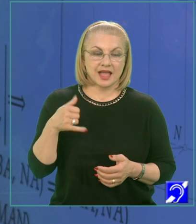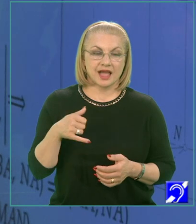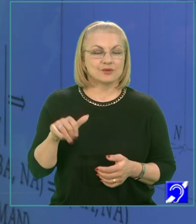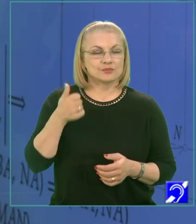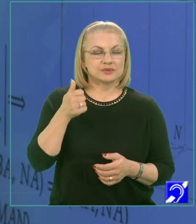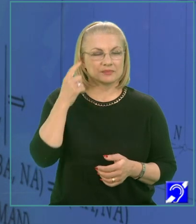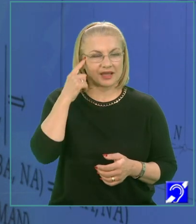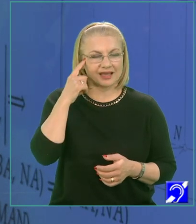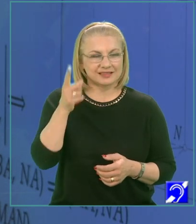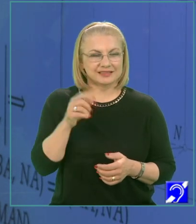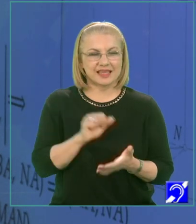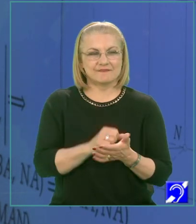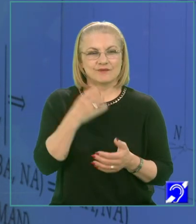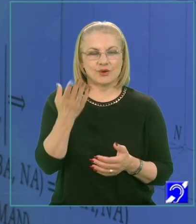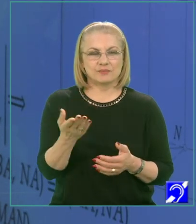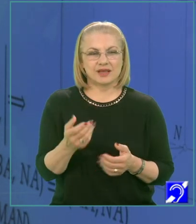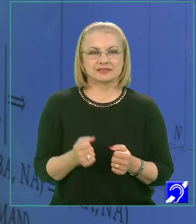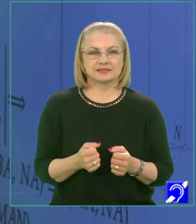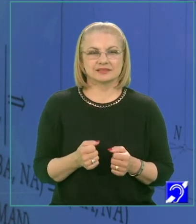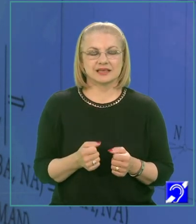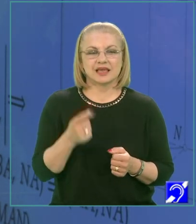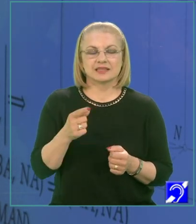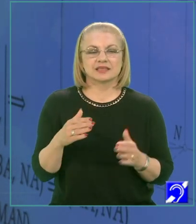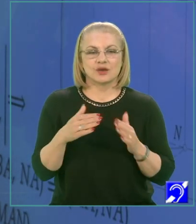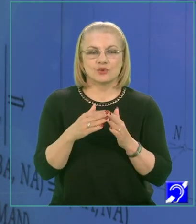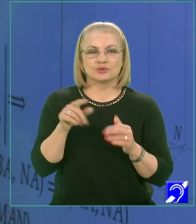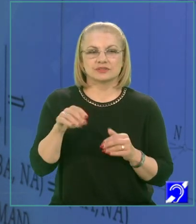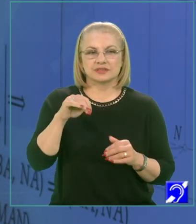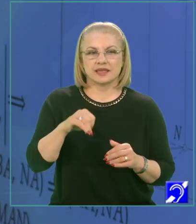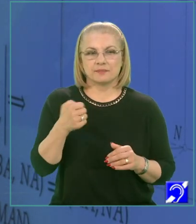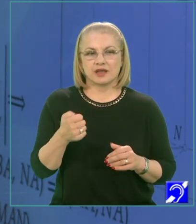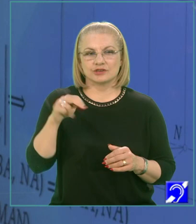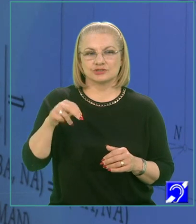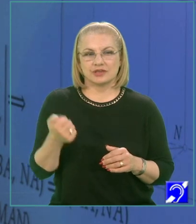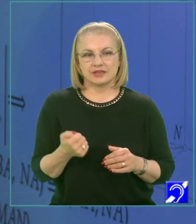dat-o la început. Păi cine este unghiul dintre MA și NA?